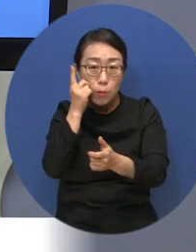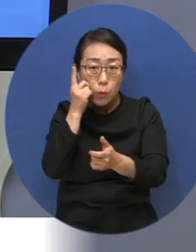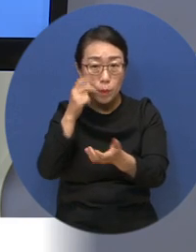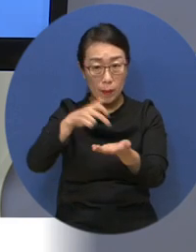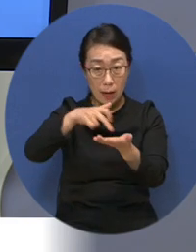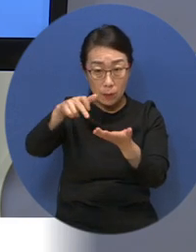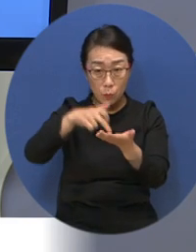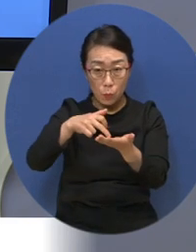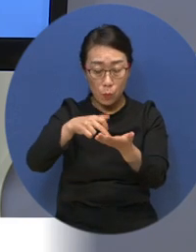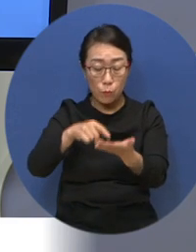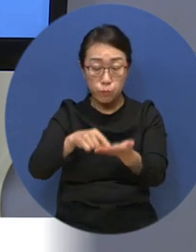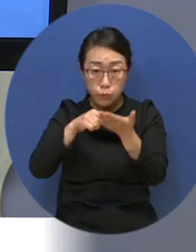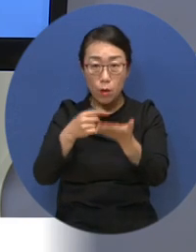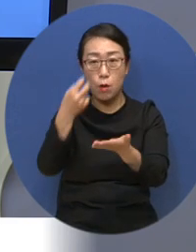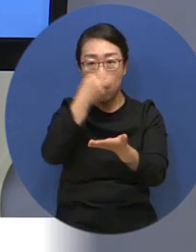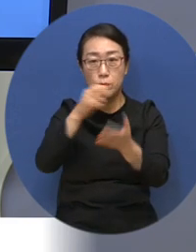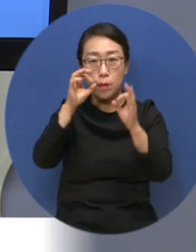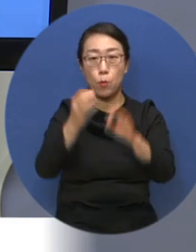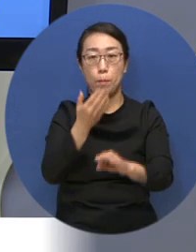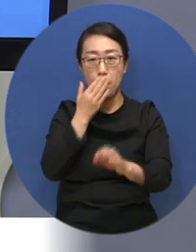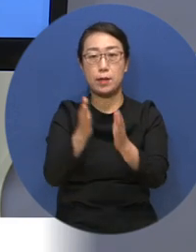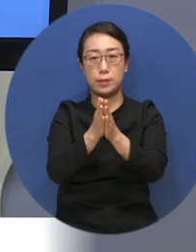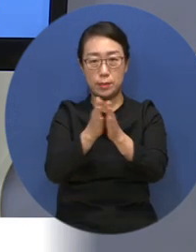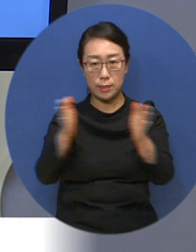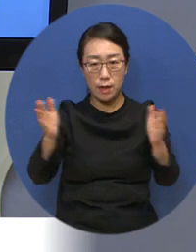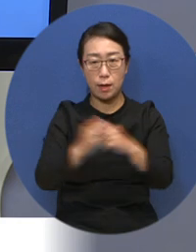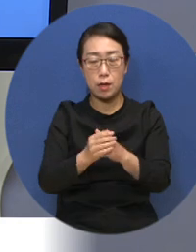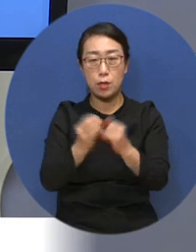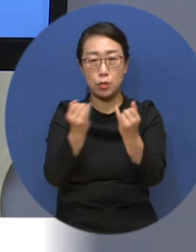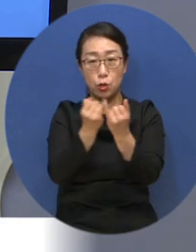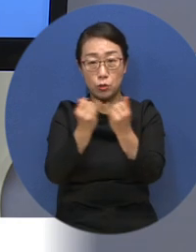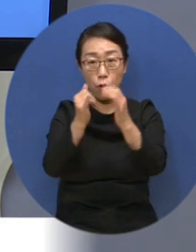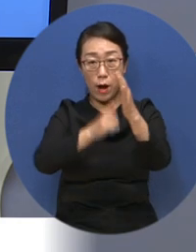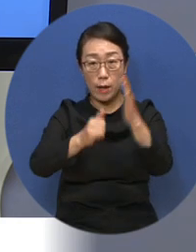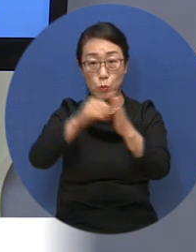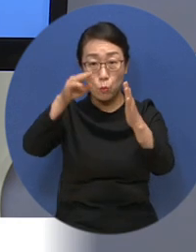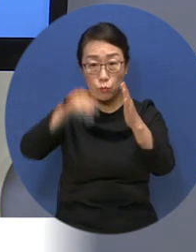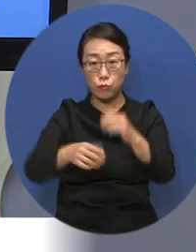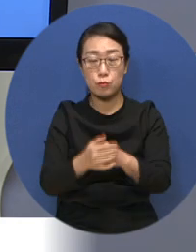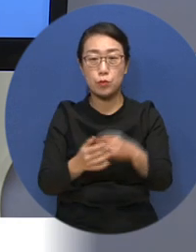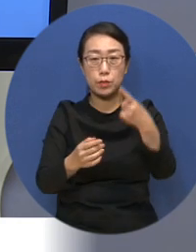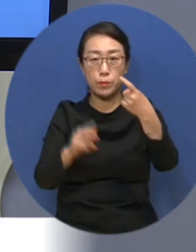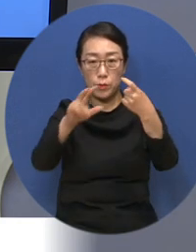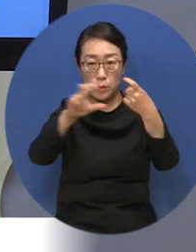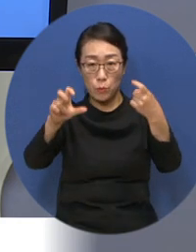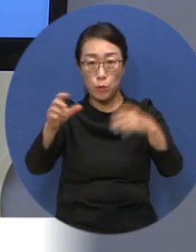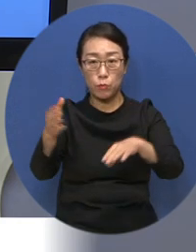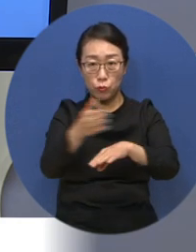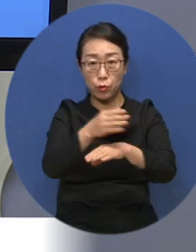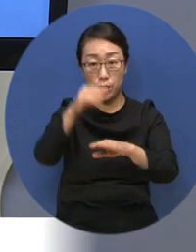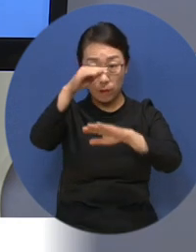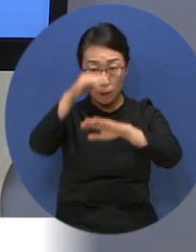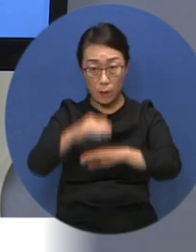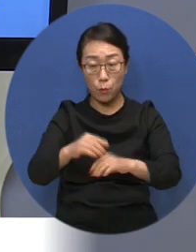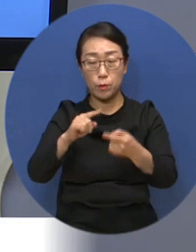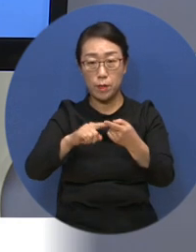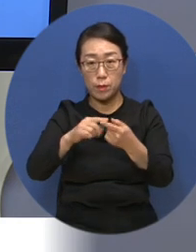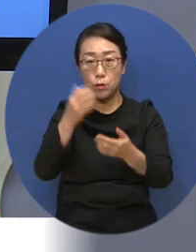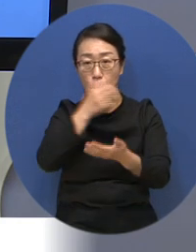쉽게 만나게 될 전망입니다 여성가족부는 오는 25일부터 이 같은 내용을 담은